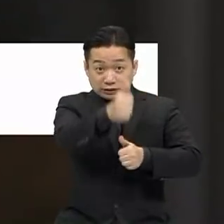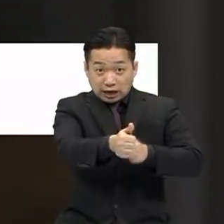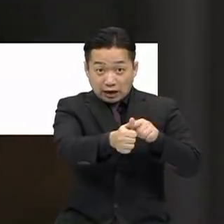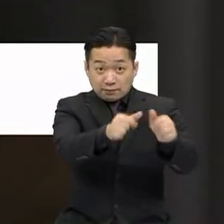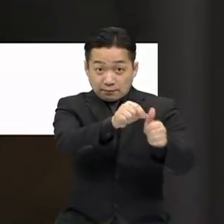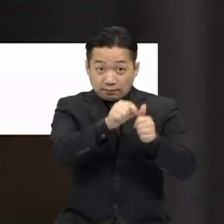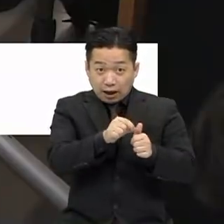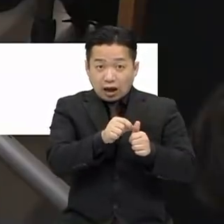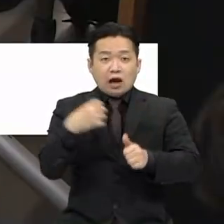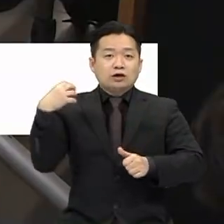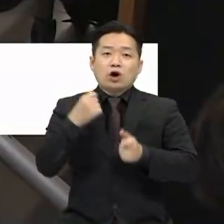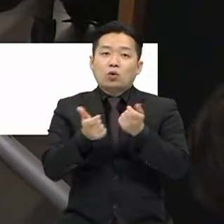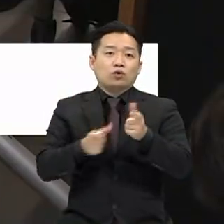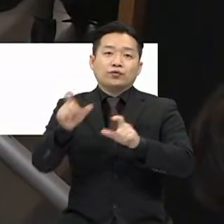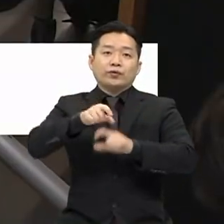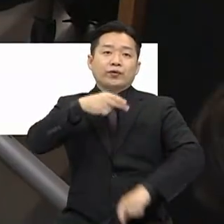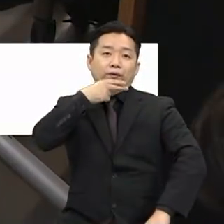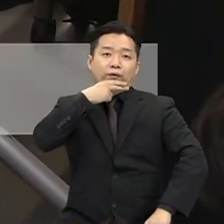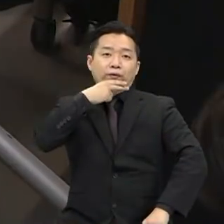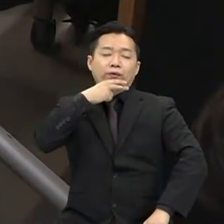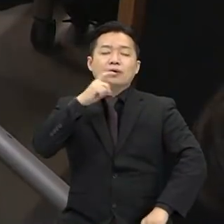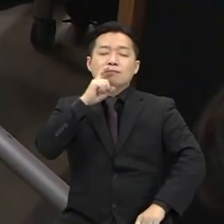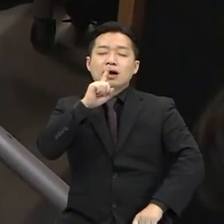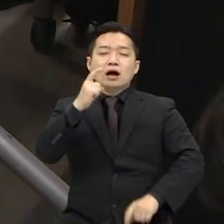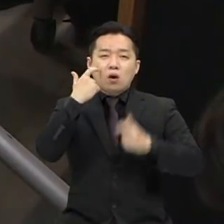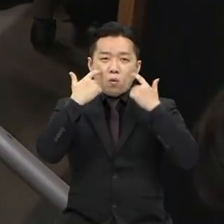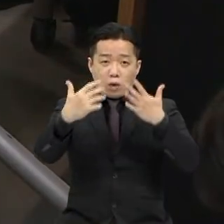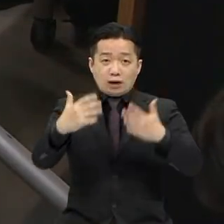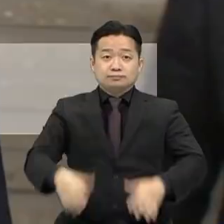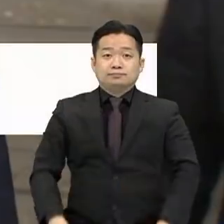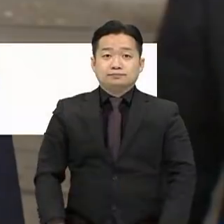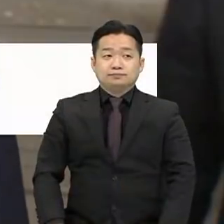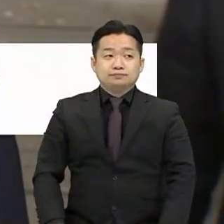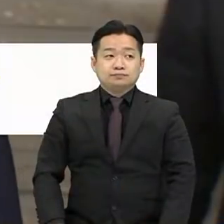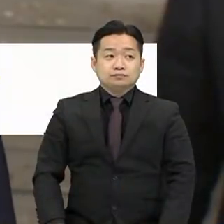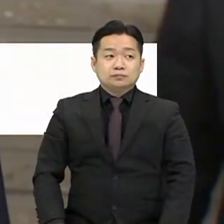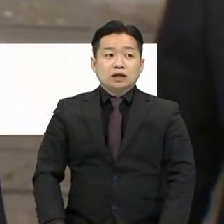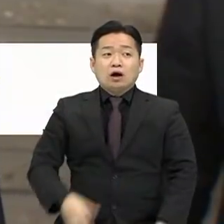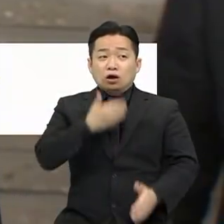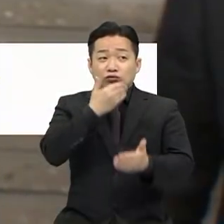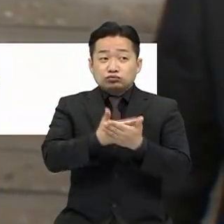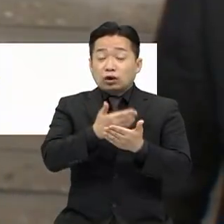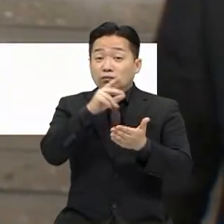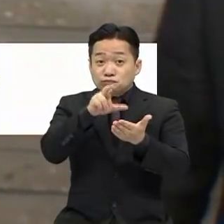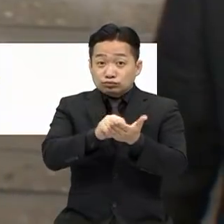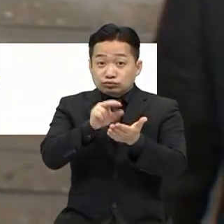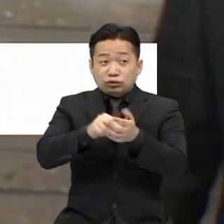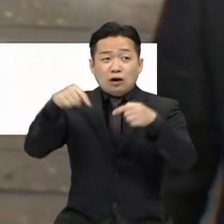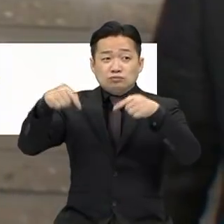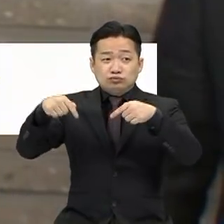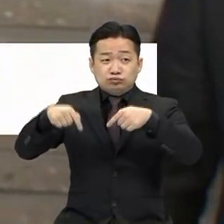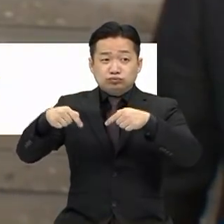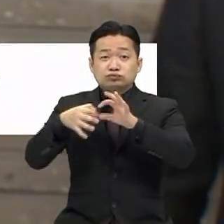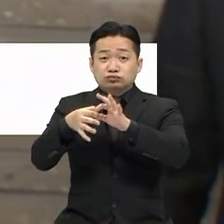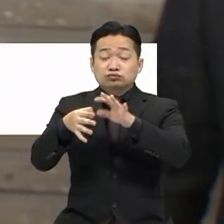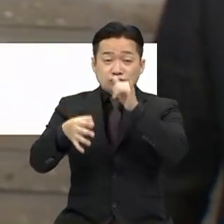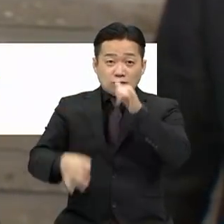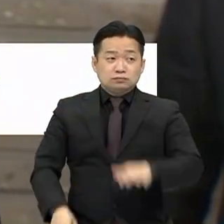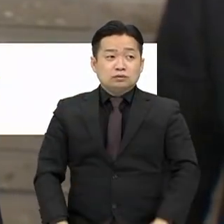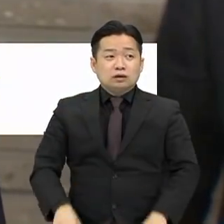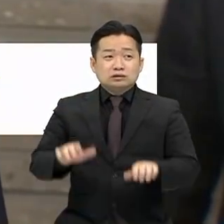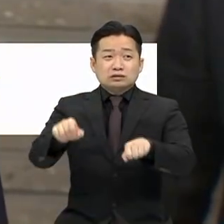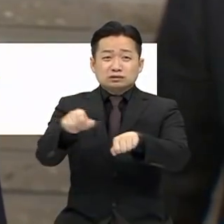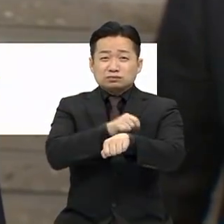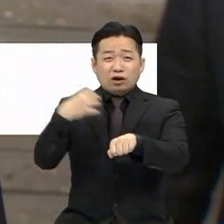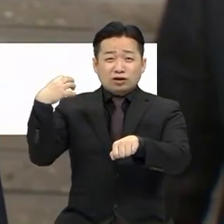역할 조정은 없다 며 힘을 실었습니다 중요한 문제에 대해서 같이 협의하고 논이 않고 이런것 때문에 특별히 우리